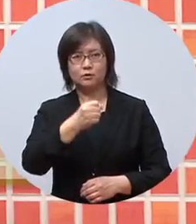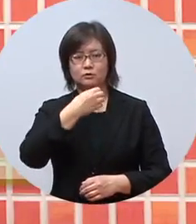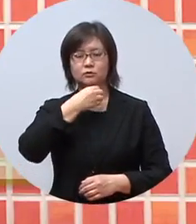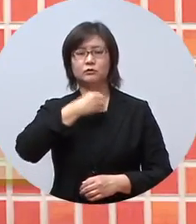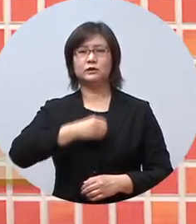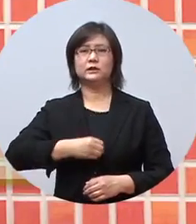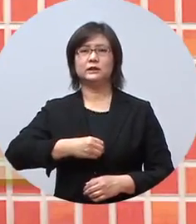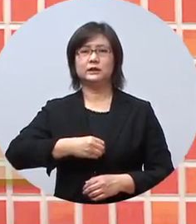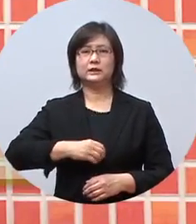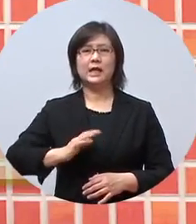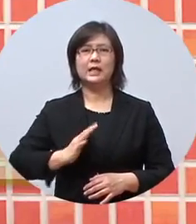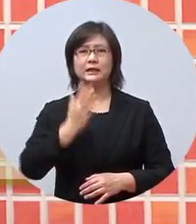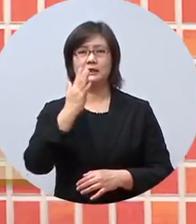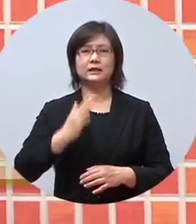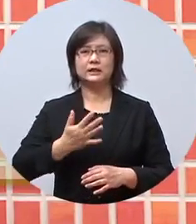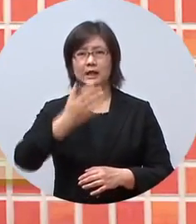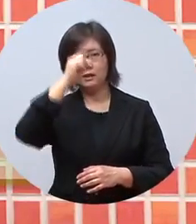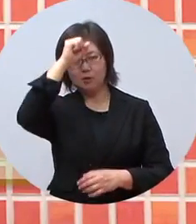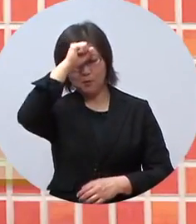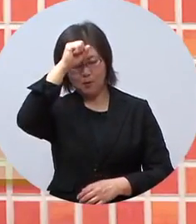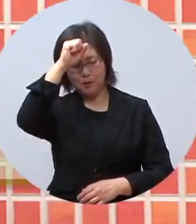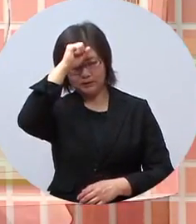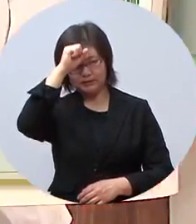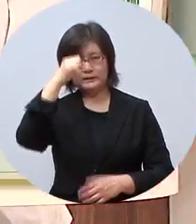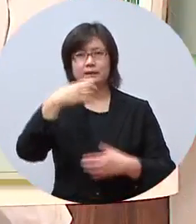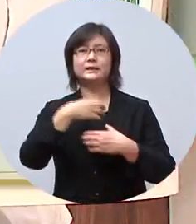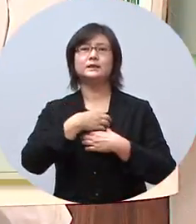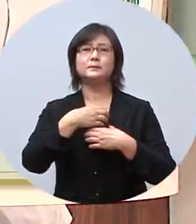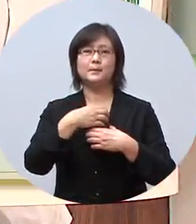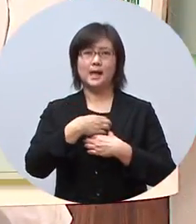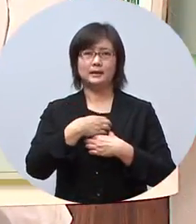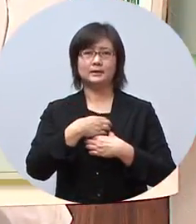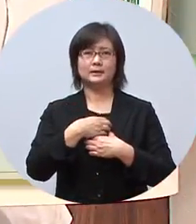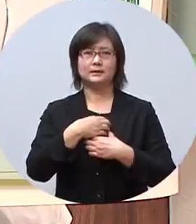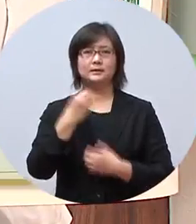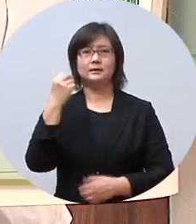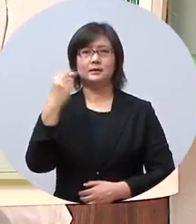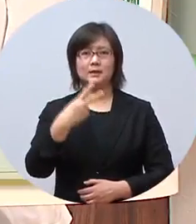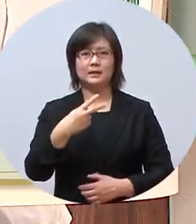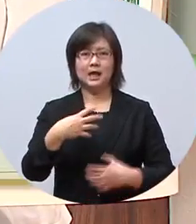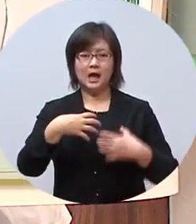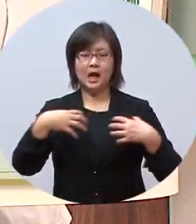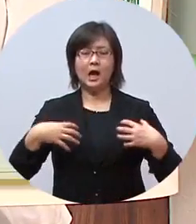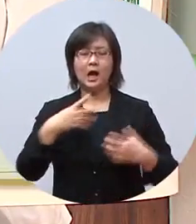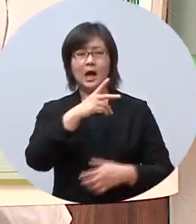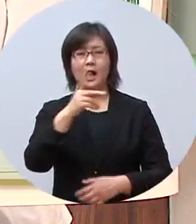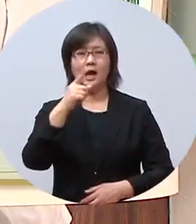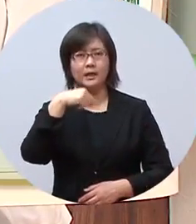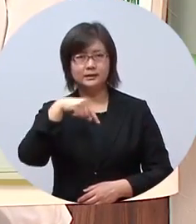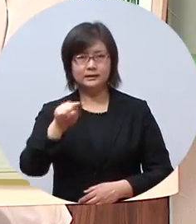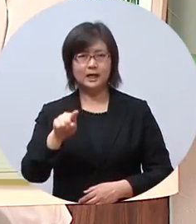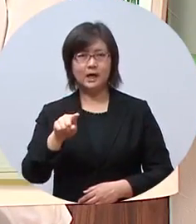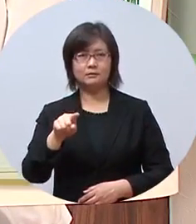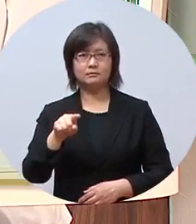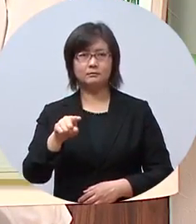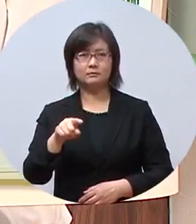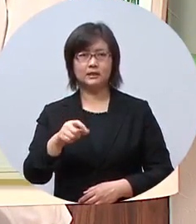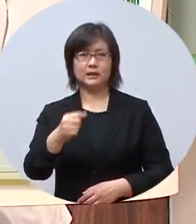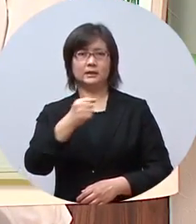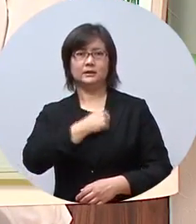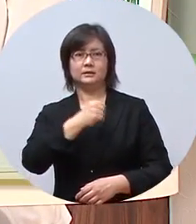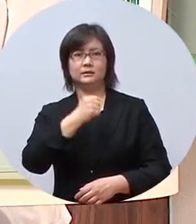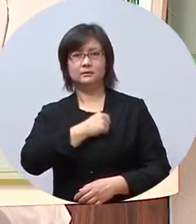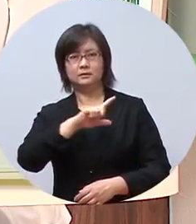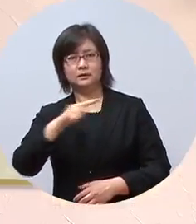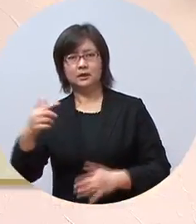患のリスク上昇が懸念されています。また肺がんのリスクの上昇や循環器系への影響も懸念